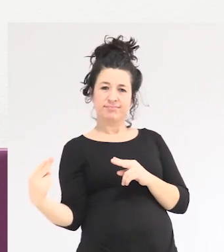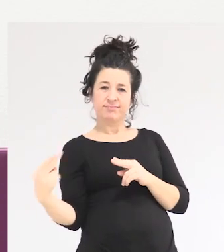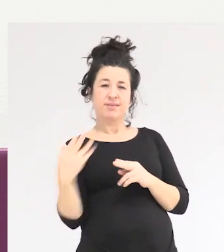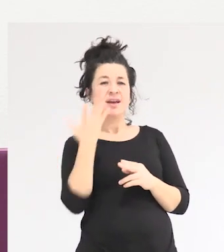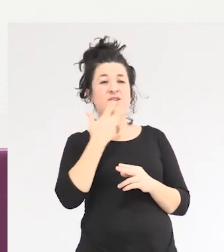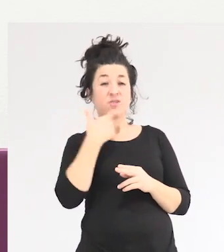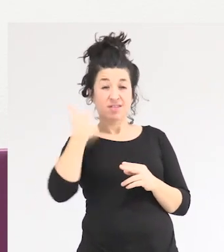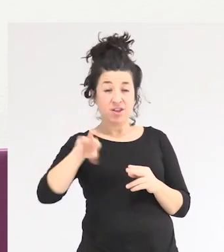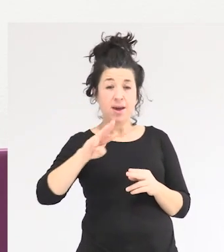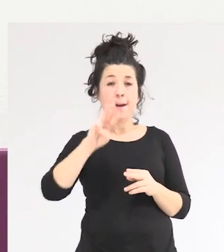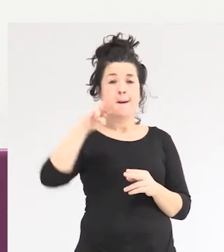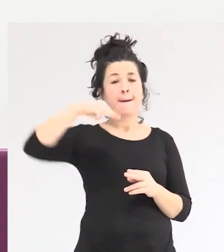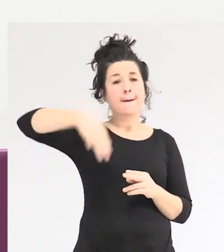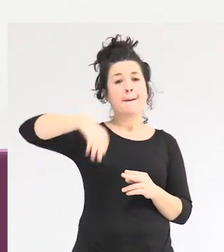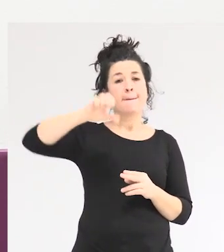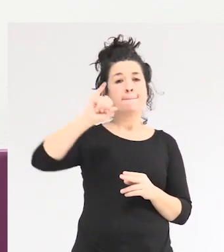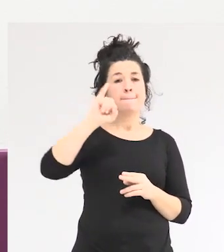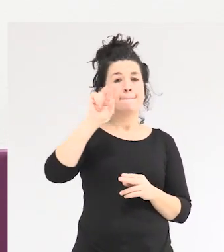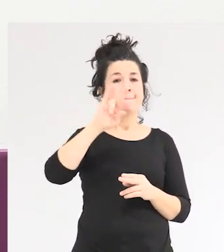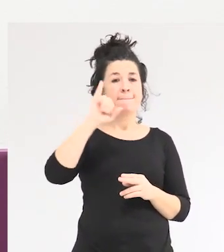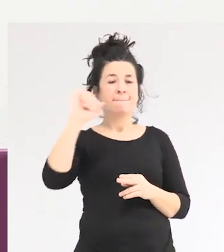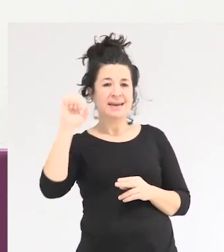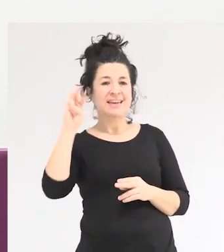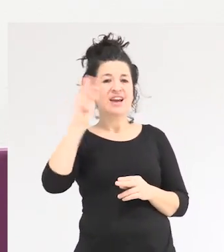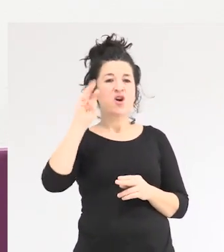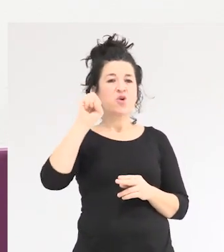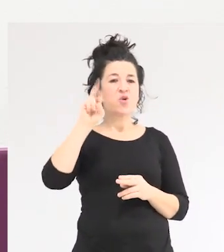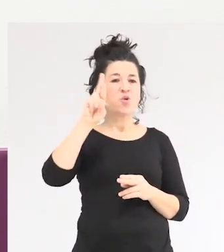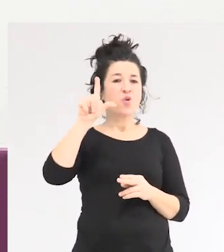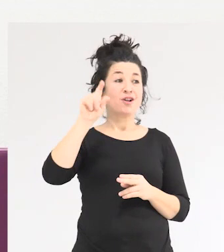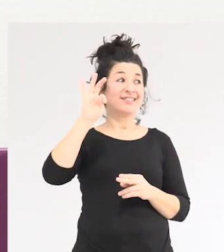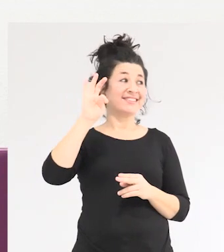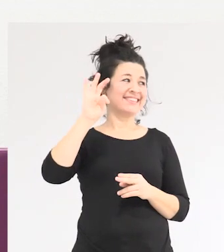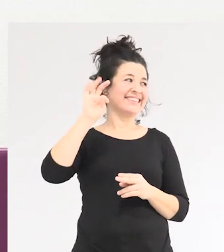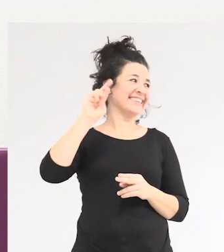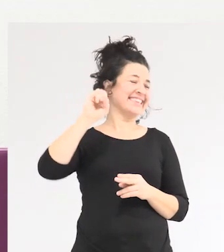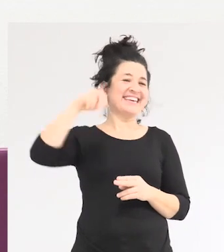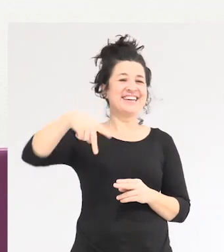Wollstonecraft, ezta? Sentitzen dut interpretei Wollstonecraft